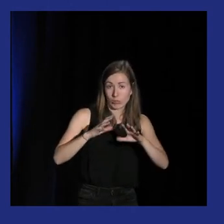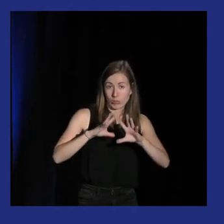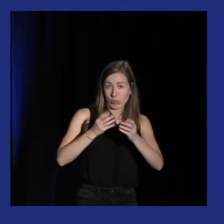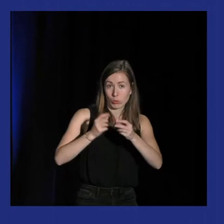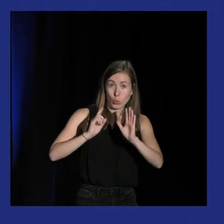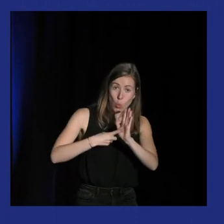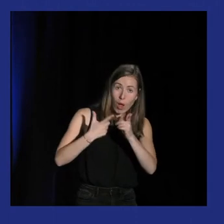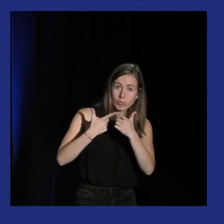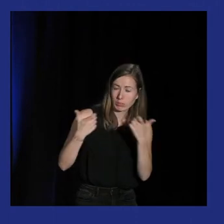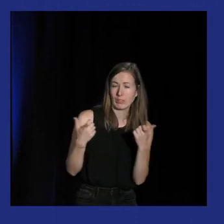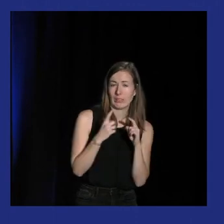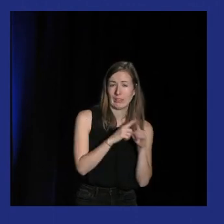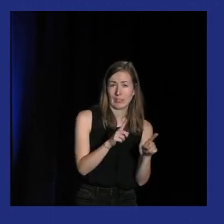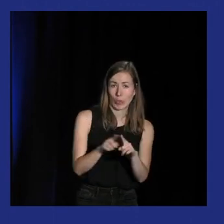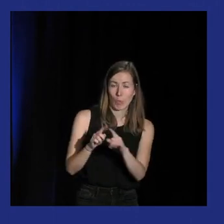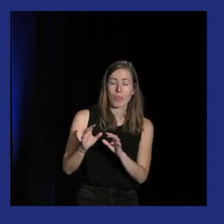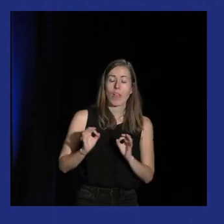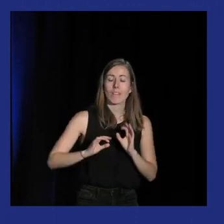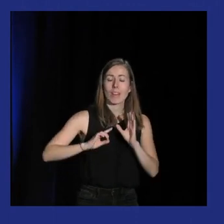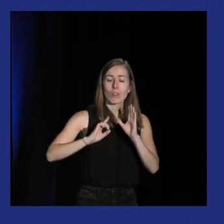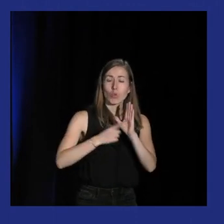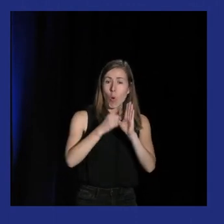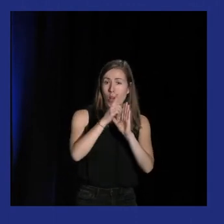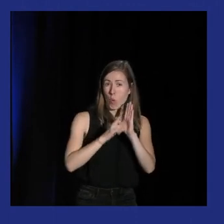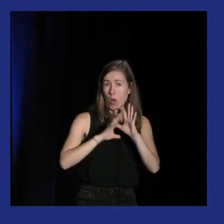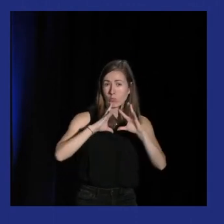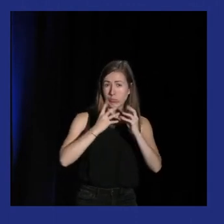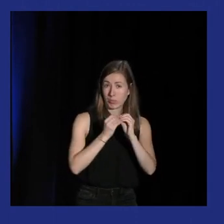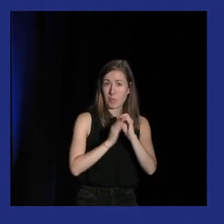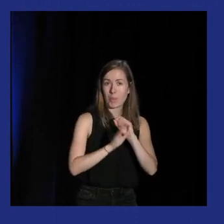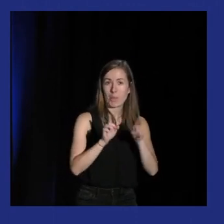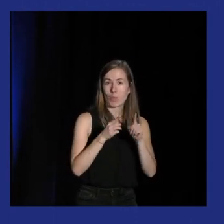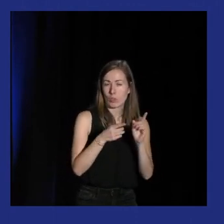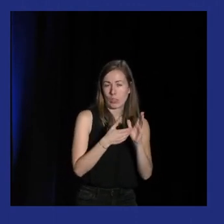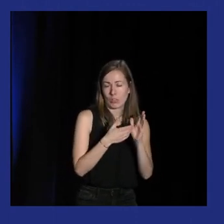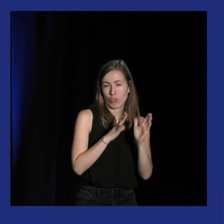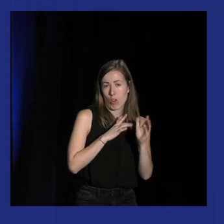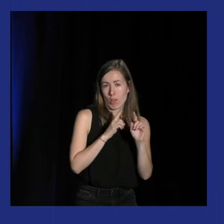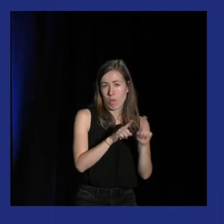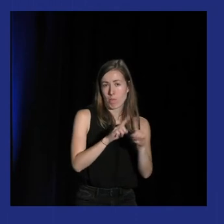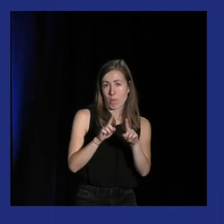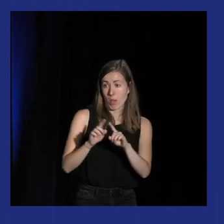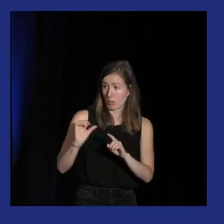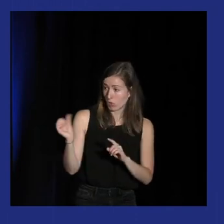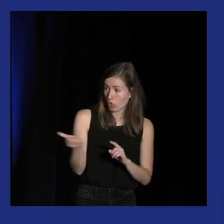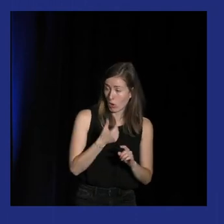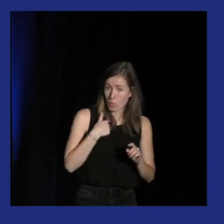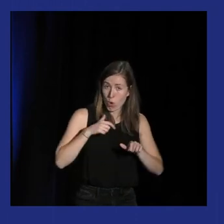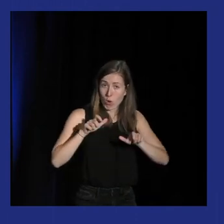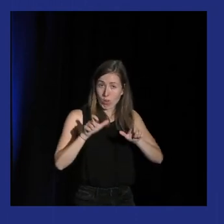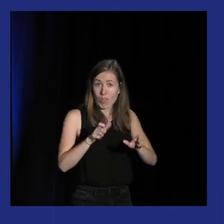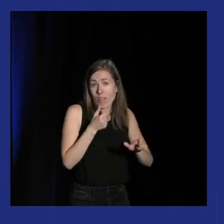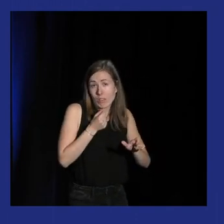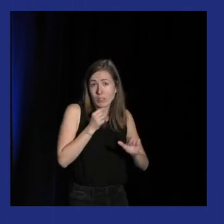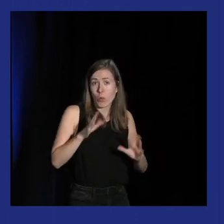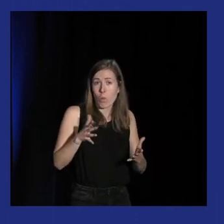de manière générale dans le droit musical et chacun peut le vérifier assez facilement effectivement en allant sur les sites